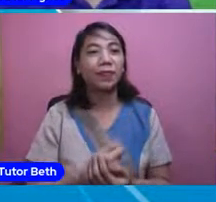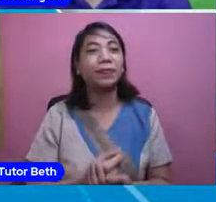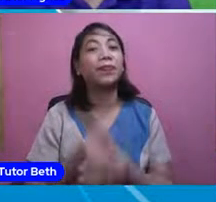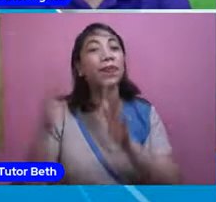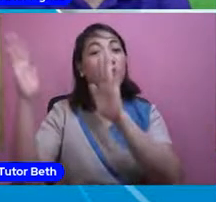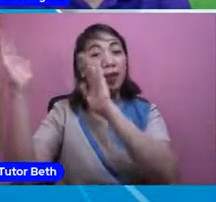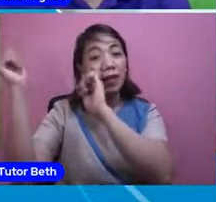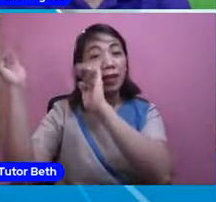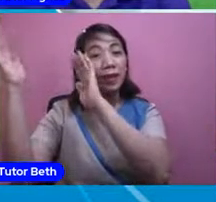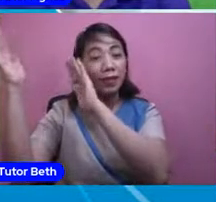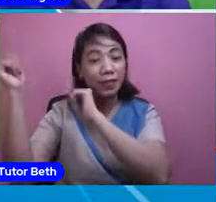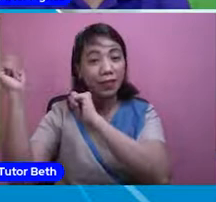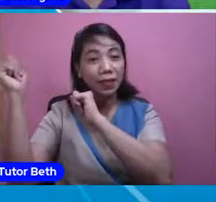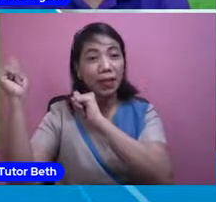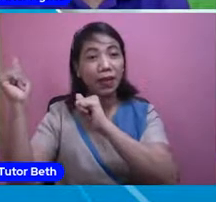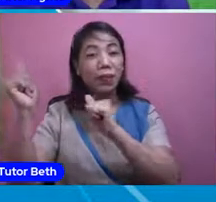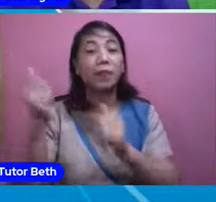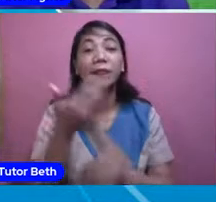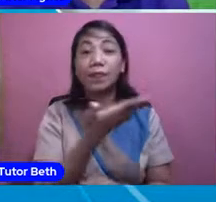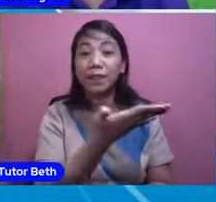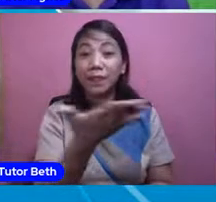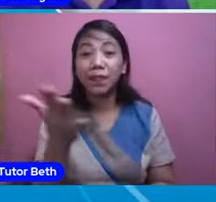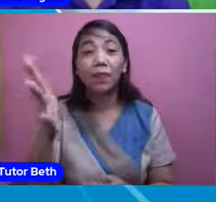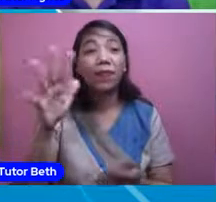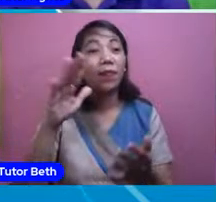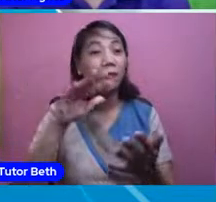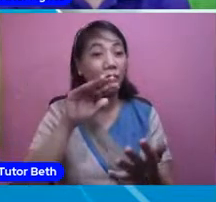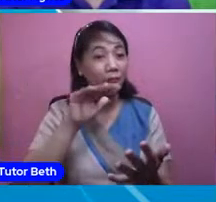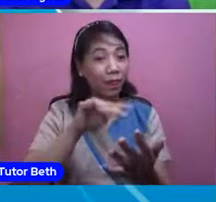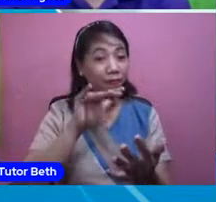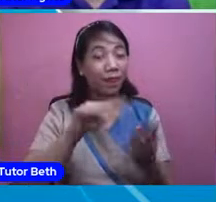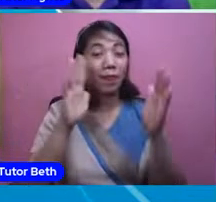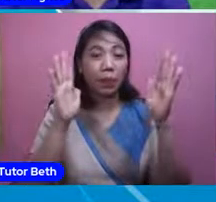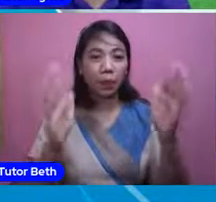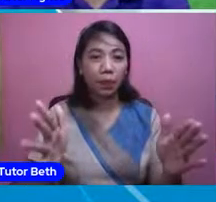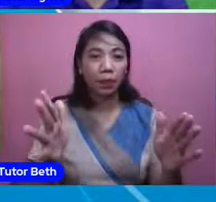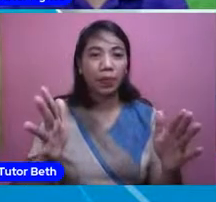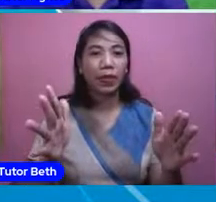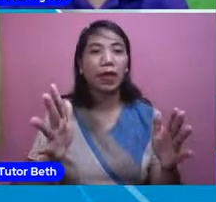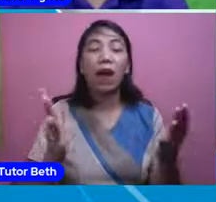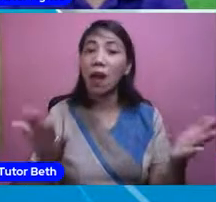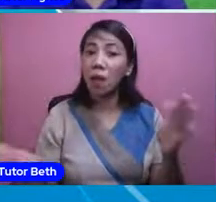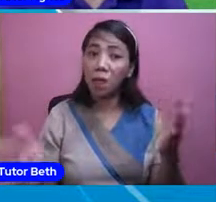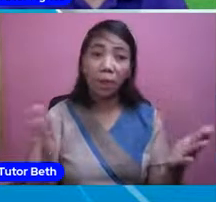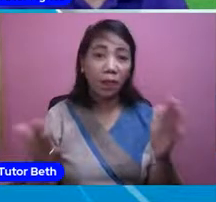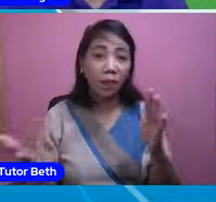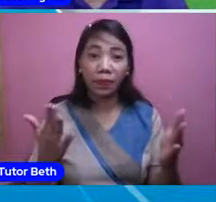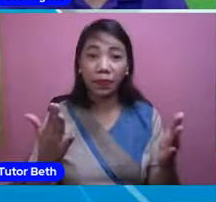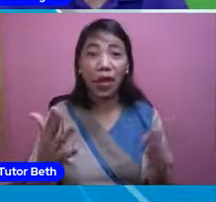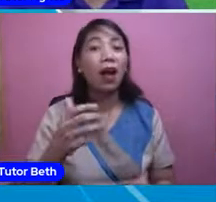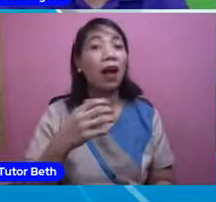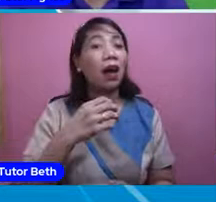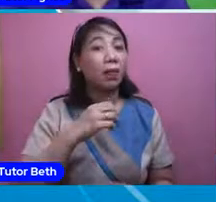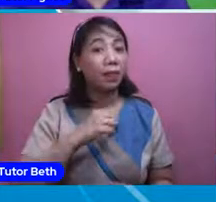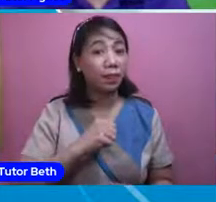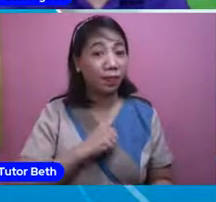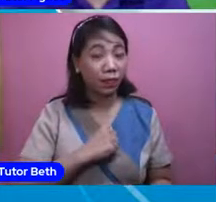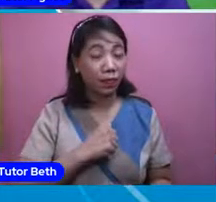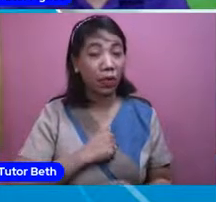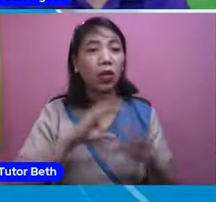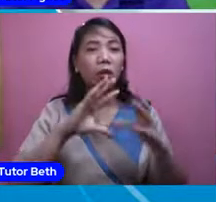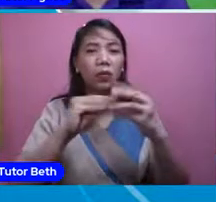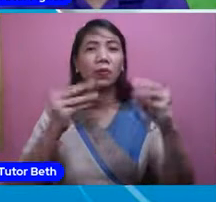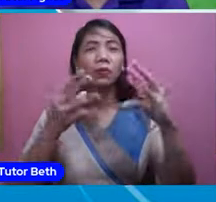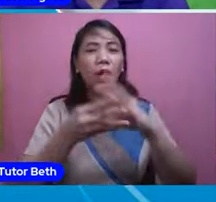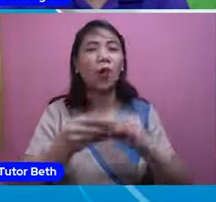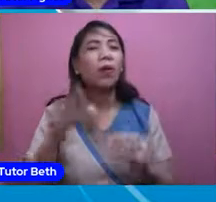inaasahan na kayong mga learners ay naihahambing nyo yung sarili nyong kwento o